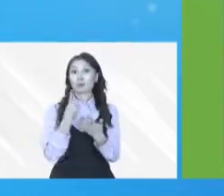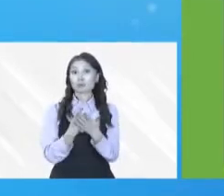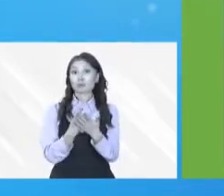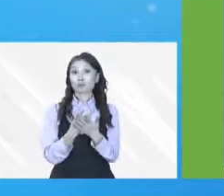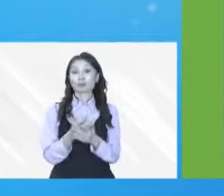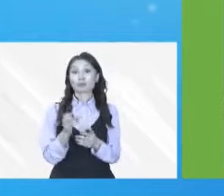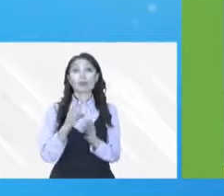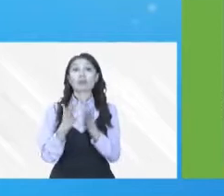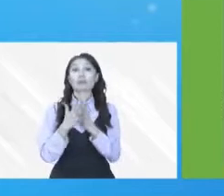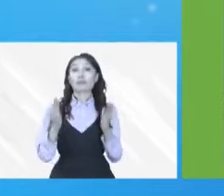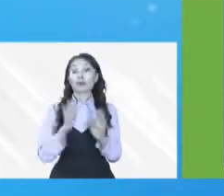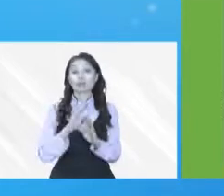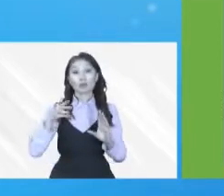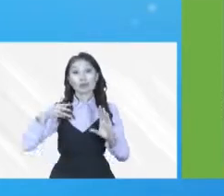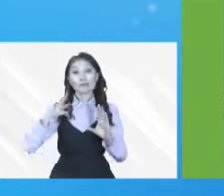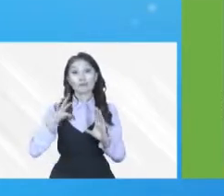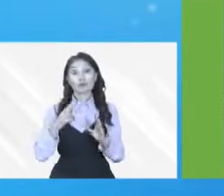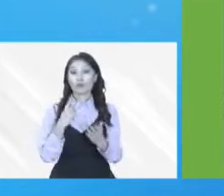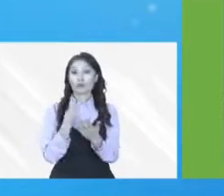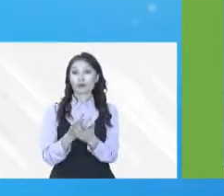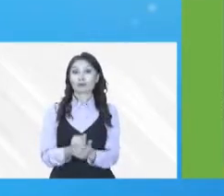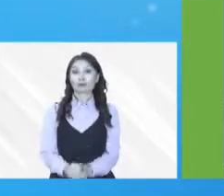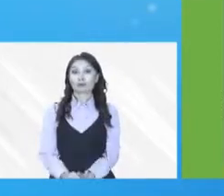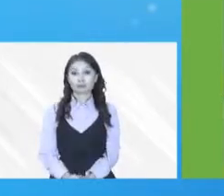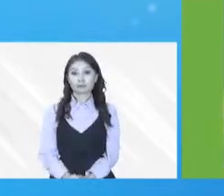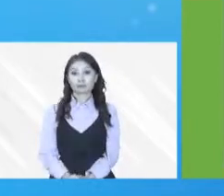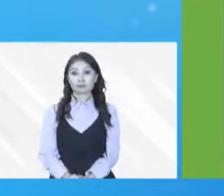посмотрим небольшой видеофрагмент.